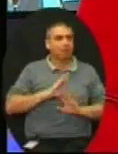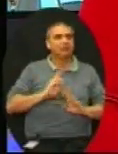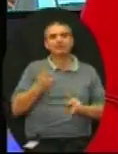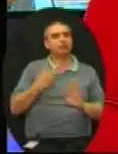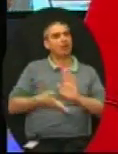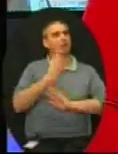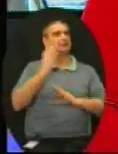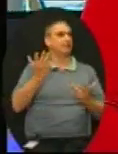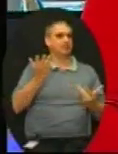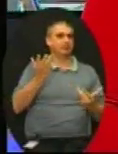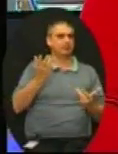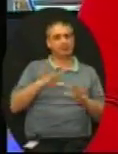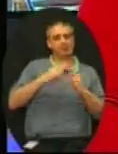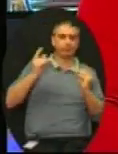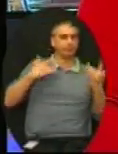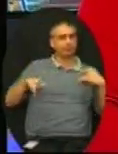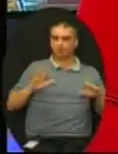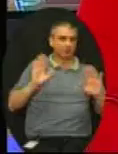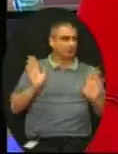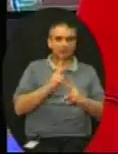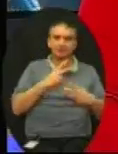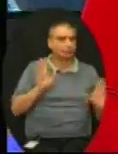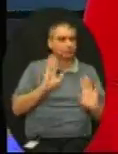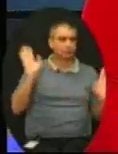מהמליאה, אי אפשר להיעלם, אי אפשר